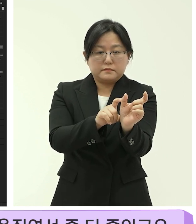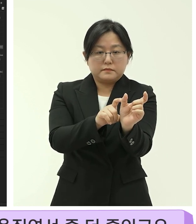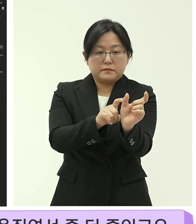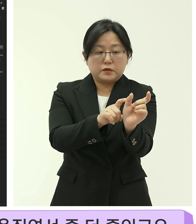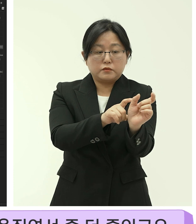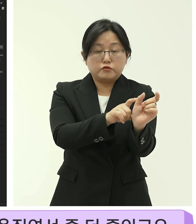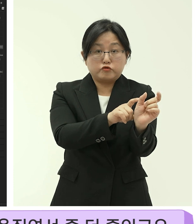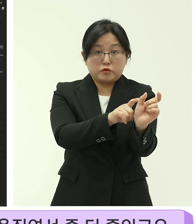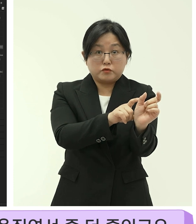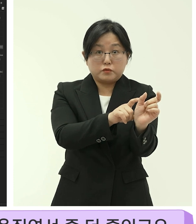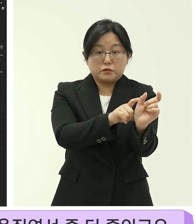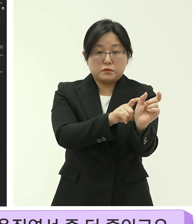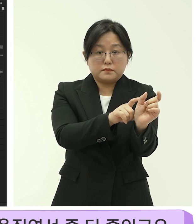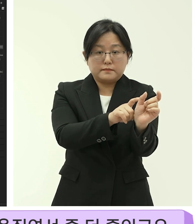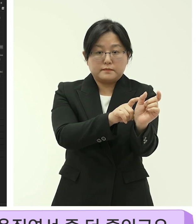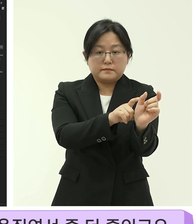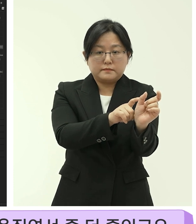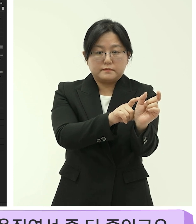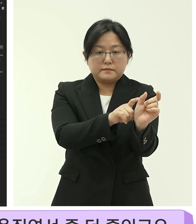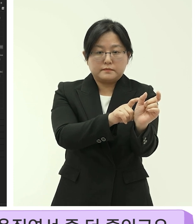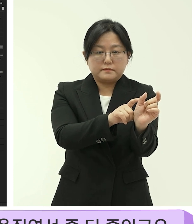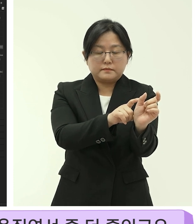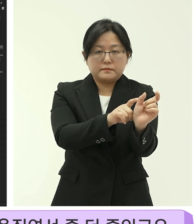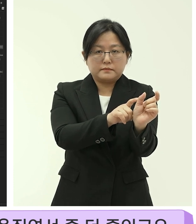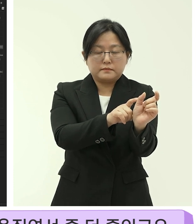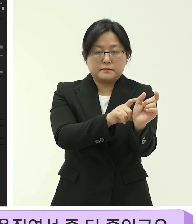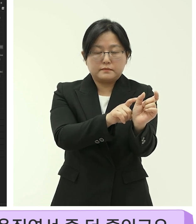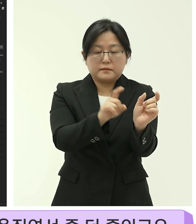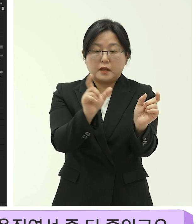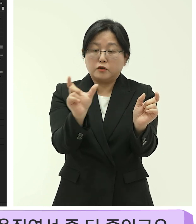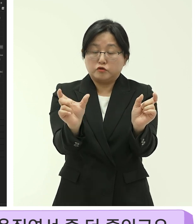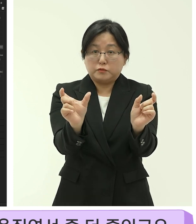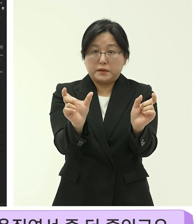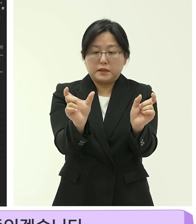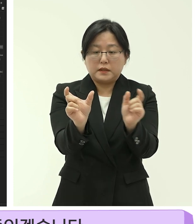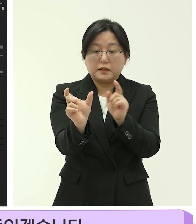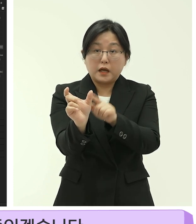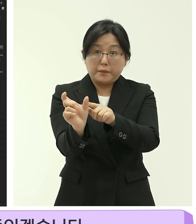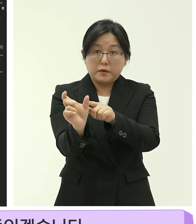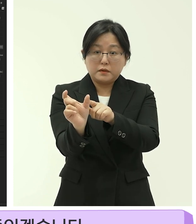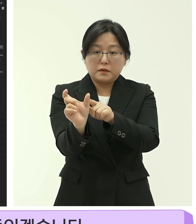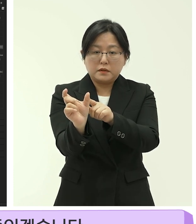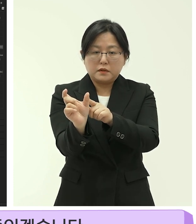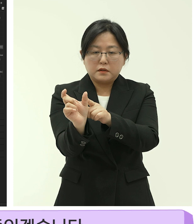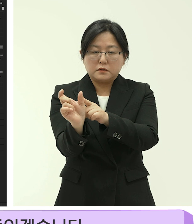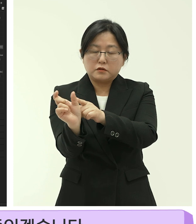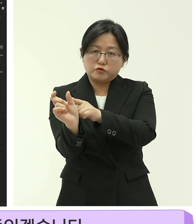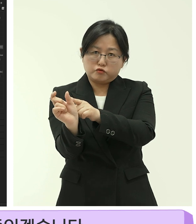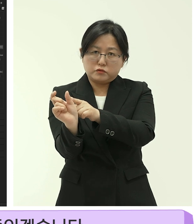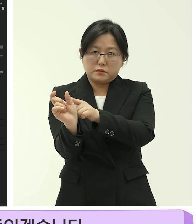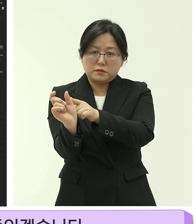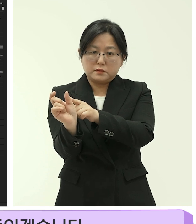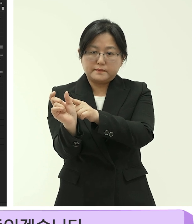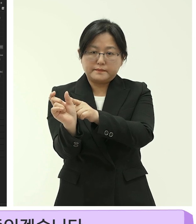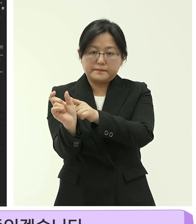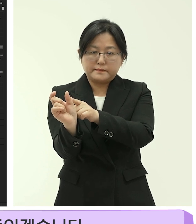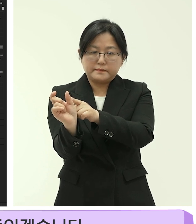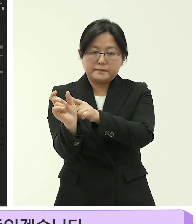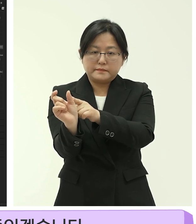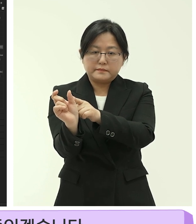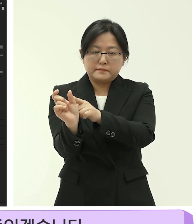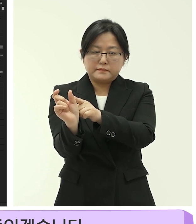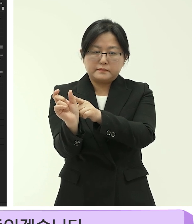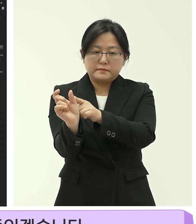뒷부분으로 마우스 커서를 움직여서 좀 더 뒷부분을 줄이고요. 두 번째 클립의 앞부분도 조금